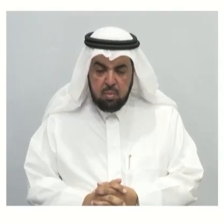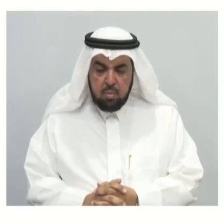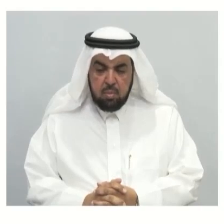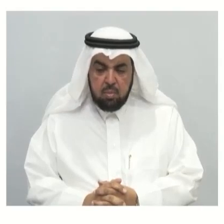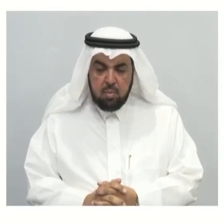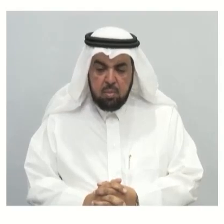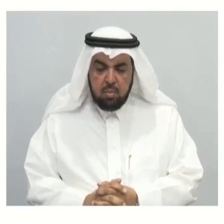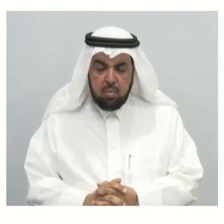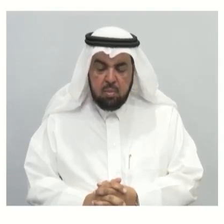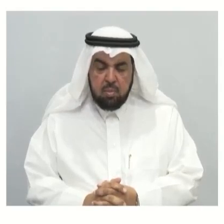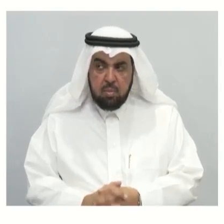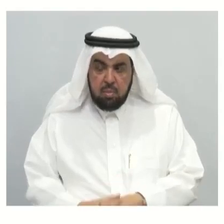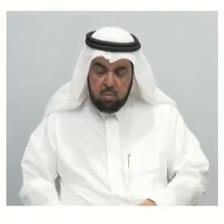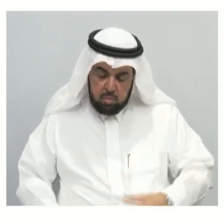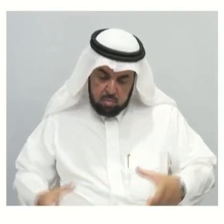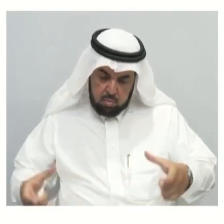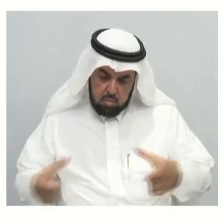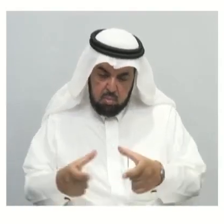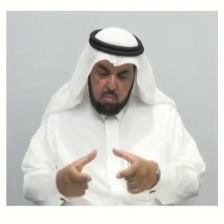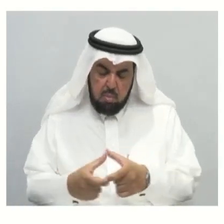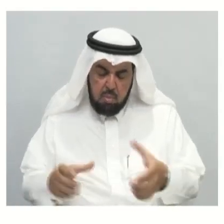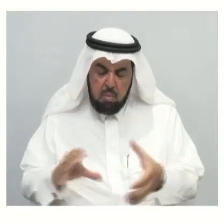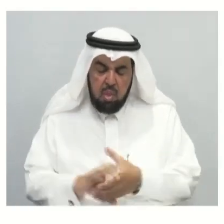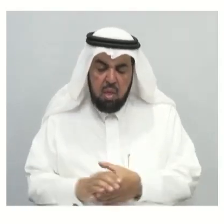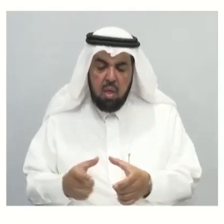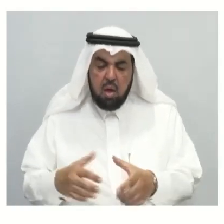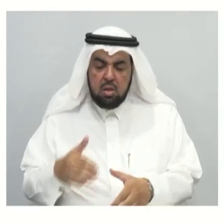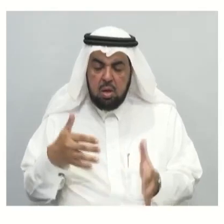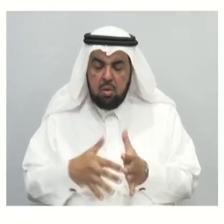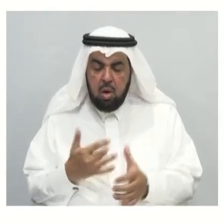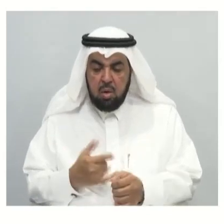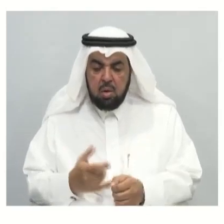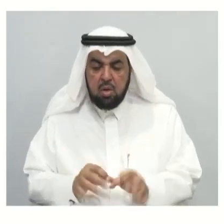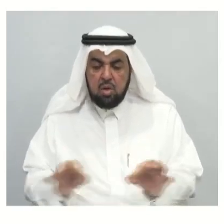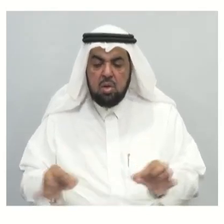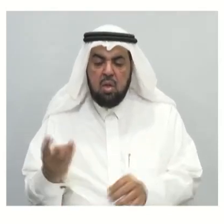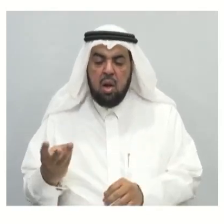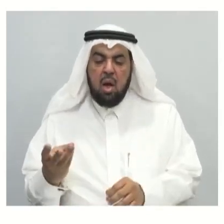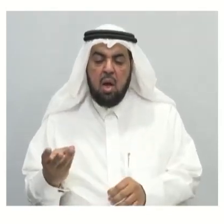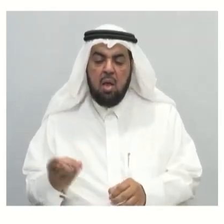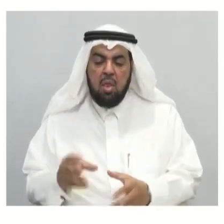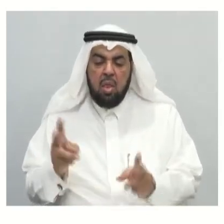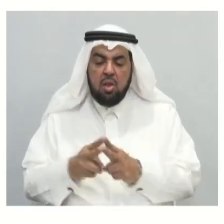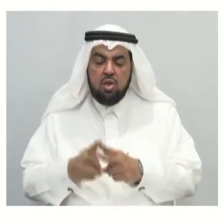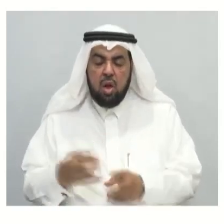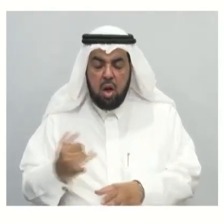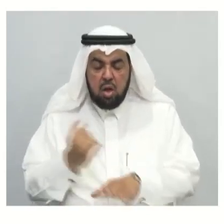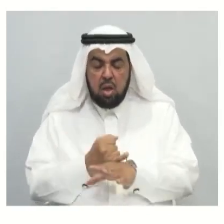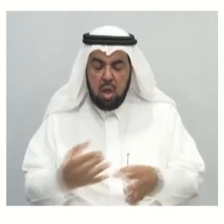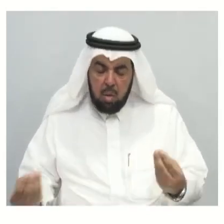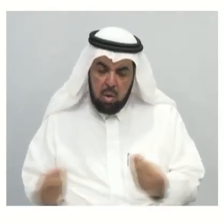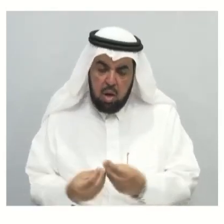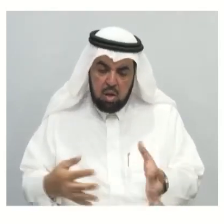الاجهزه ذكرنا ان ميثاق جامعه الدول العربيه نص على انشاء ثلاثه اجهزه رئيسه تابعه للجامعه